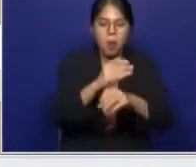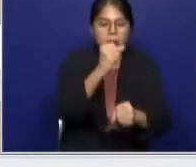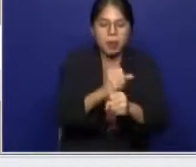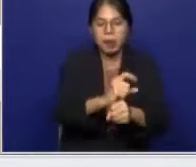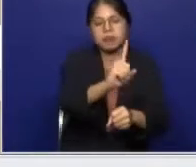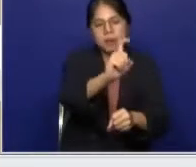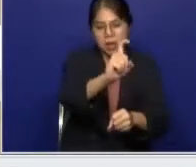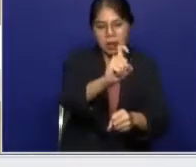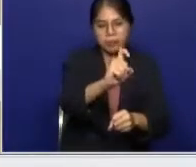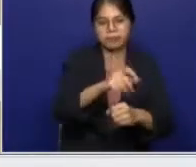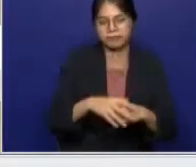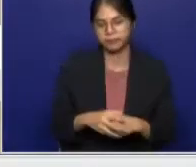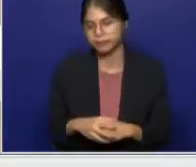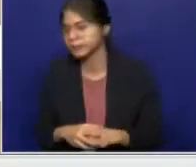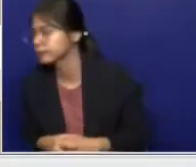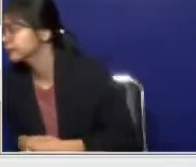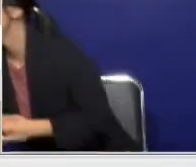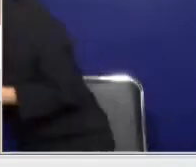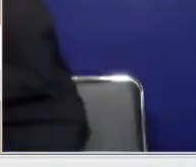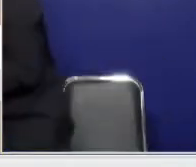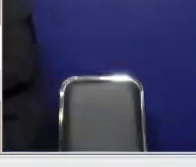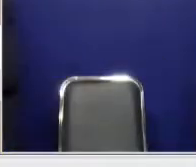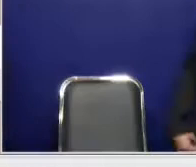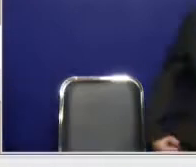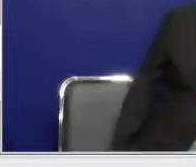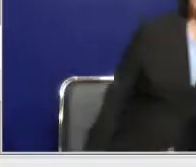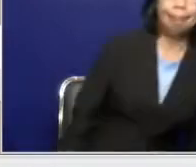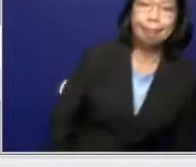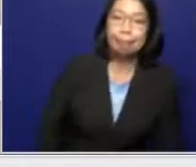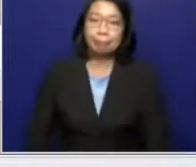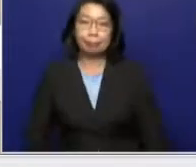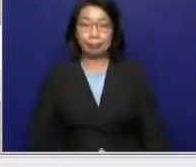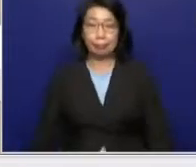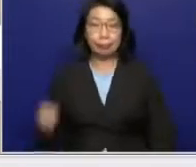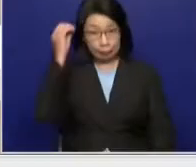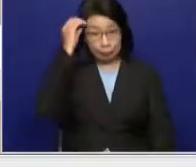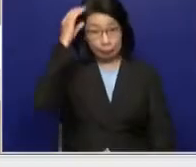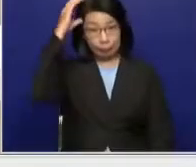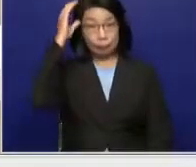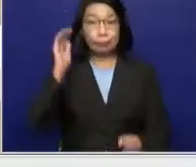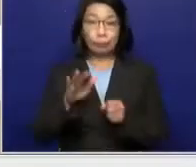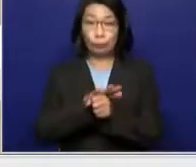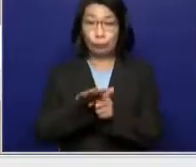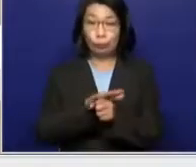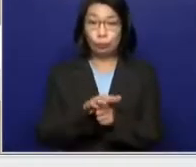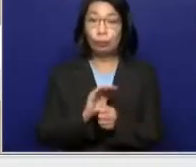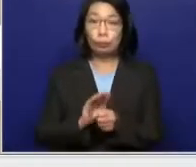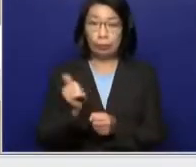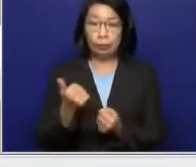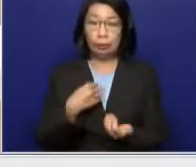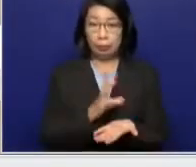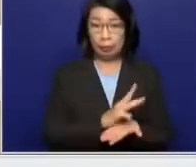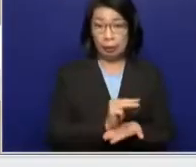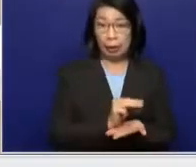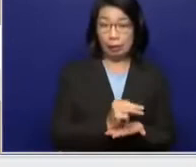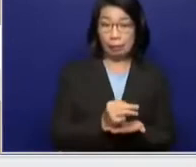ครับความรู้พอประมาณนี้ปัจจุบันนี้มัธยม 49% ให้เรียนสาย